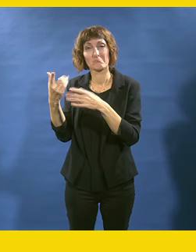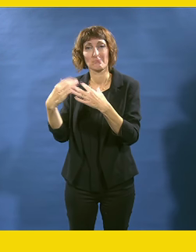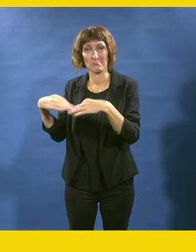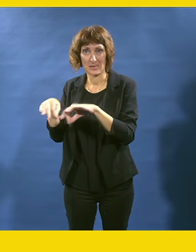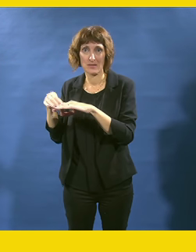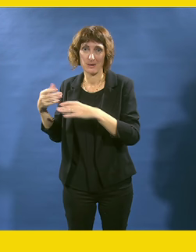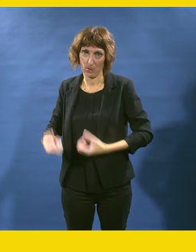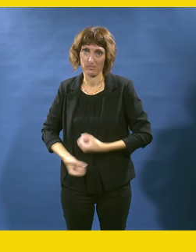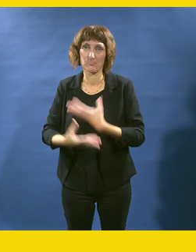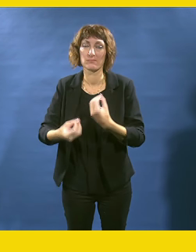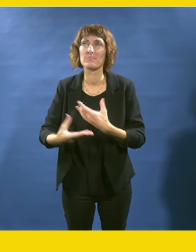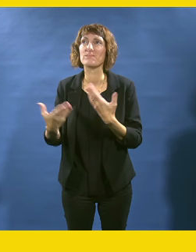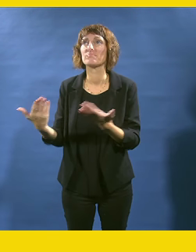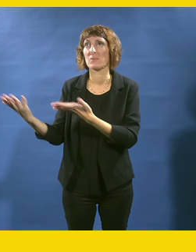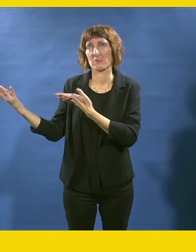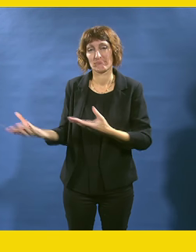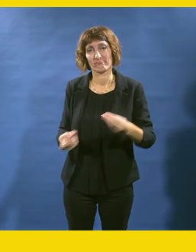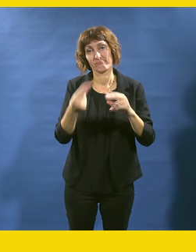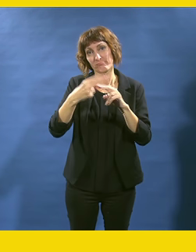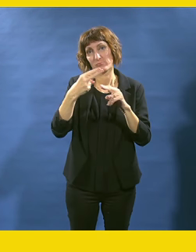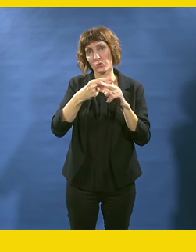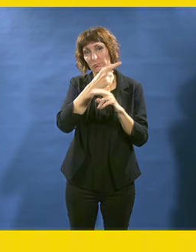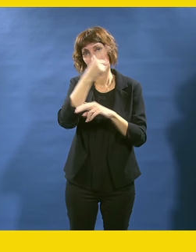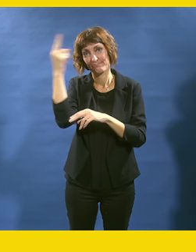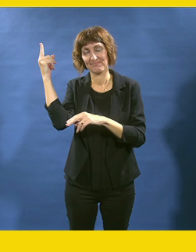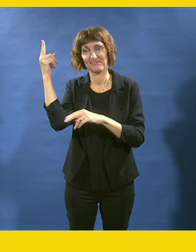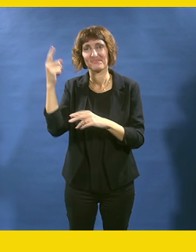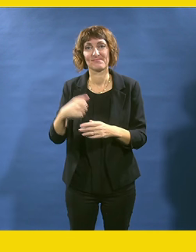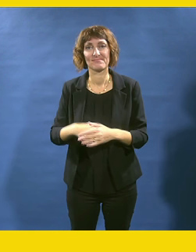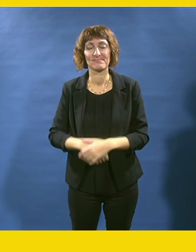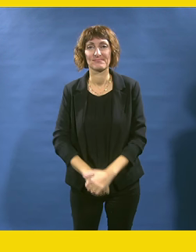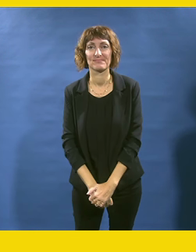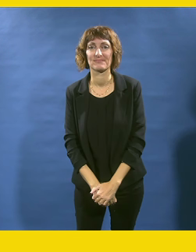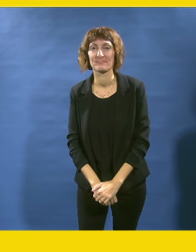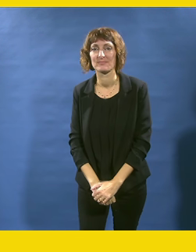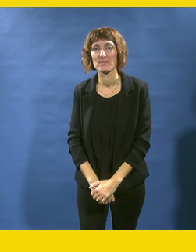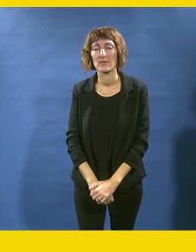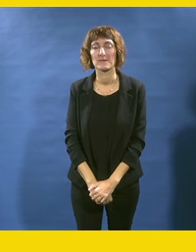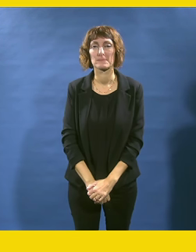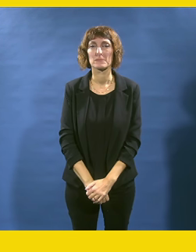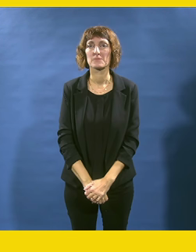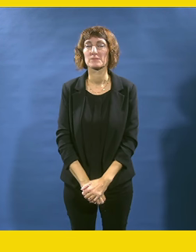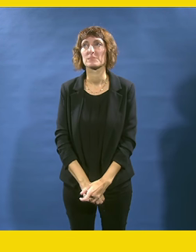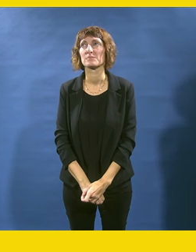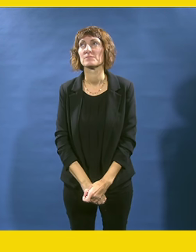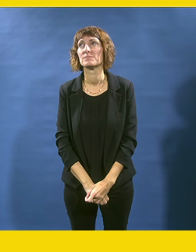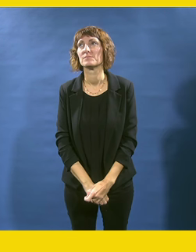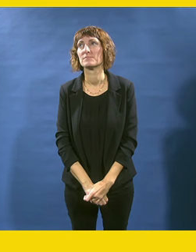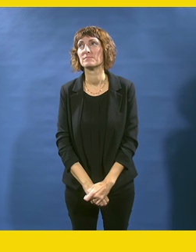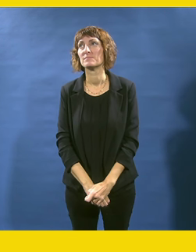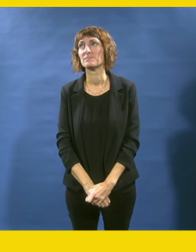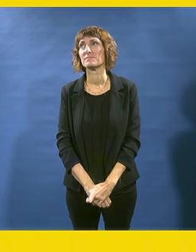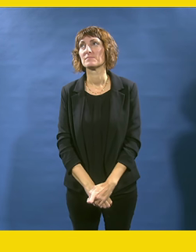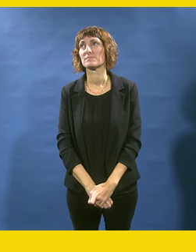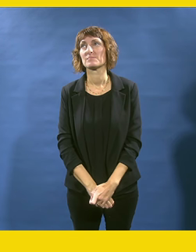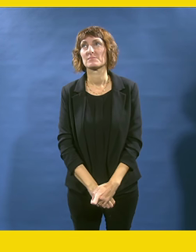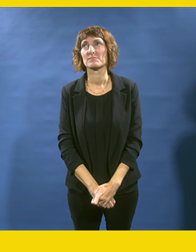Leha Nchisada, Parwana Ibrahim Khail et Mariam Sakari.